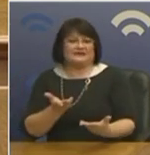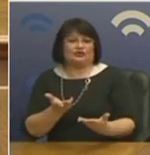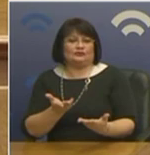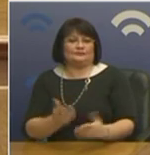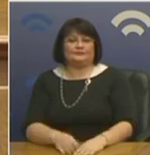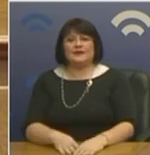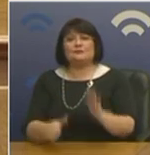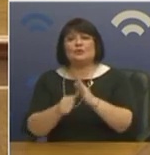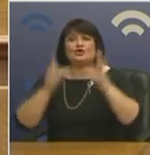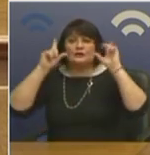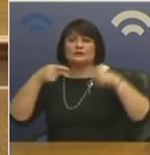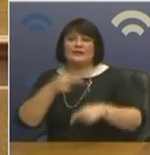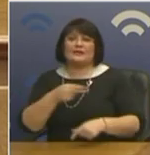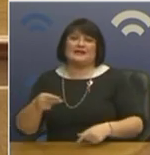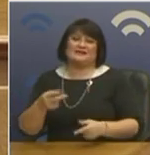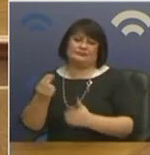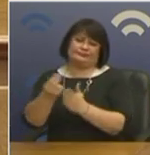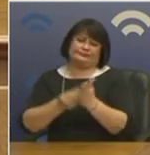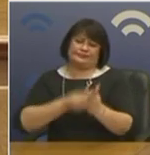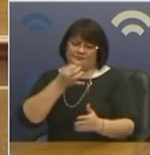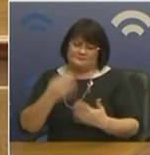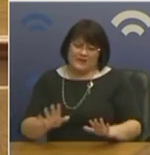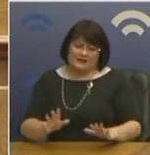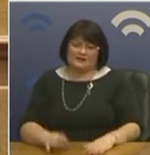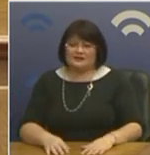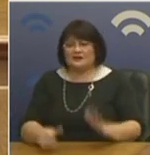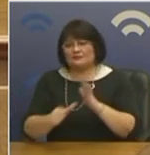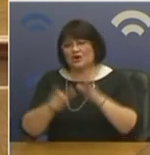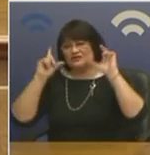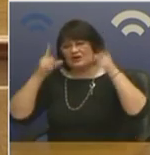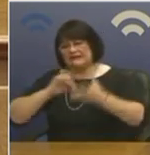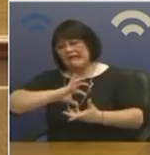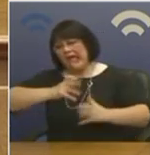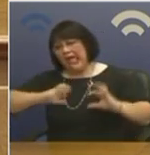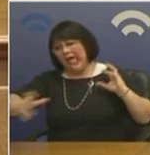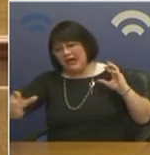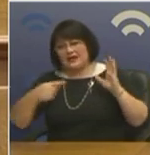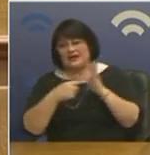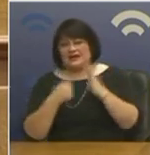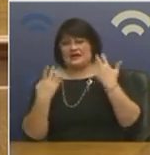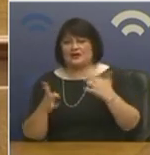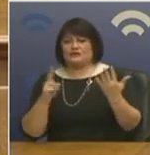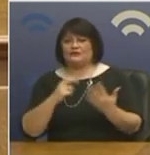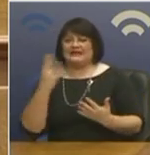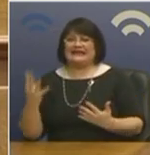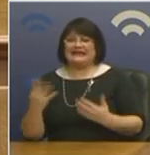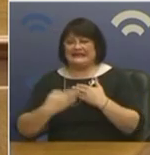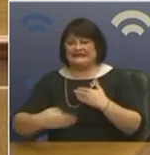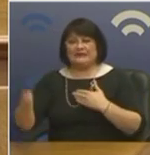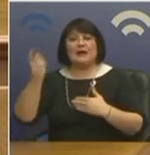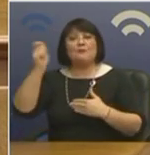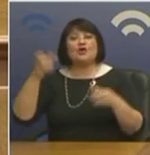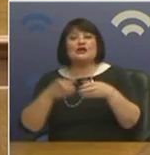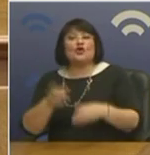Πρόεδρος Δημοκρατίας, το έχω πει χίλιες φορές. Τώρα έχουμε ξεχυλώσει το θέμα. Από το 1974 και μετά όλα γίνονται με βάση την κομματική